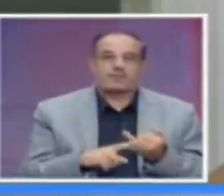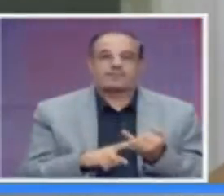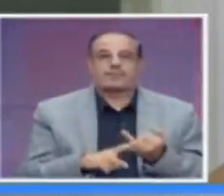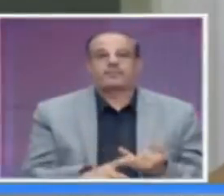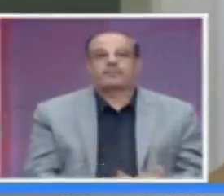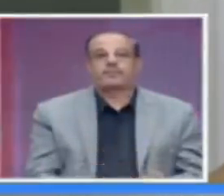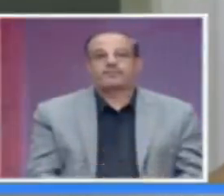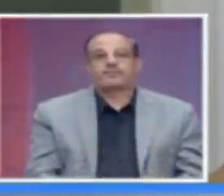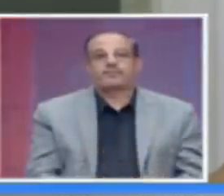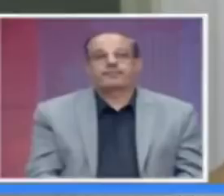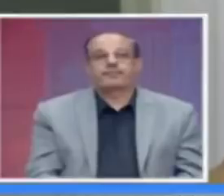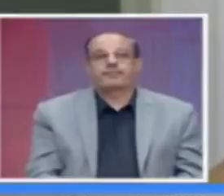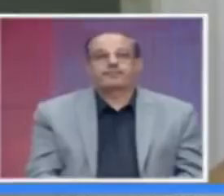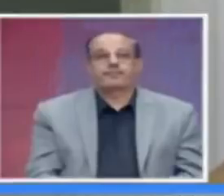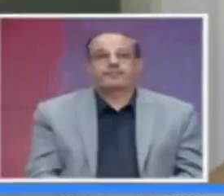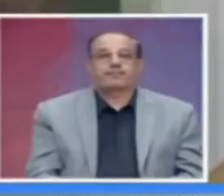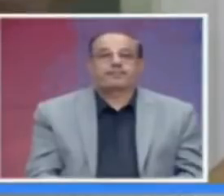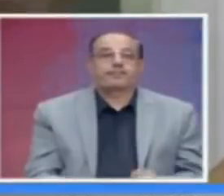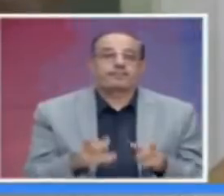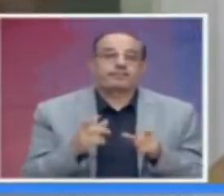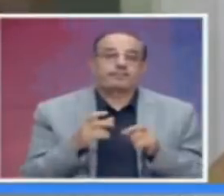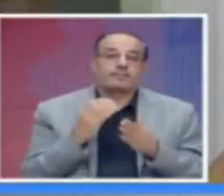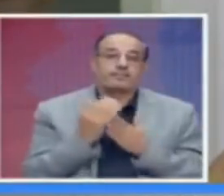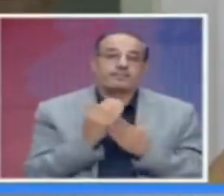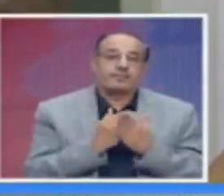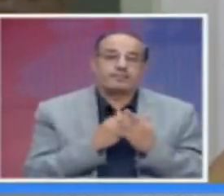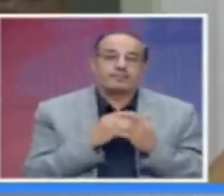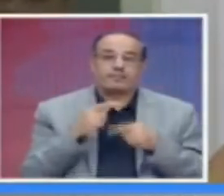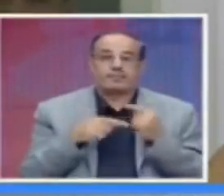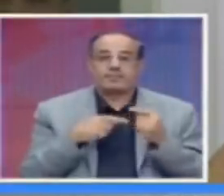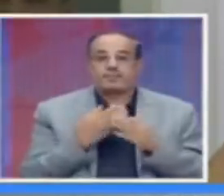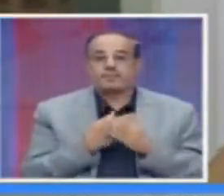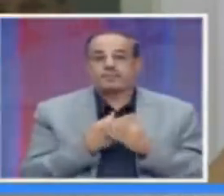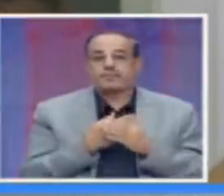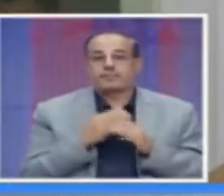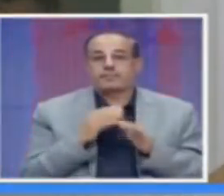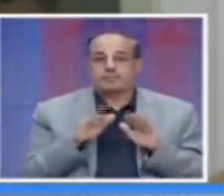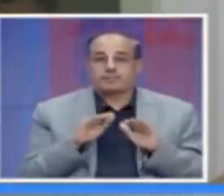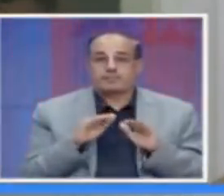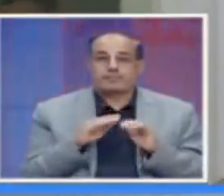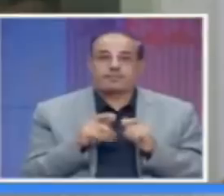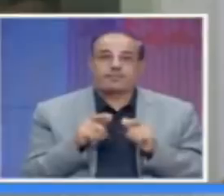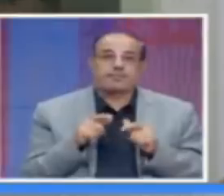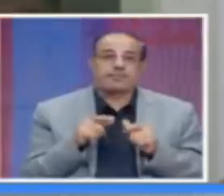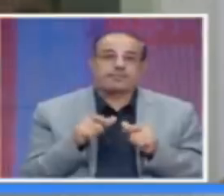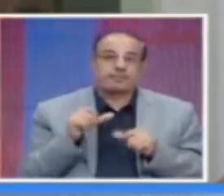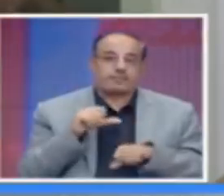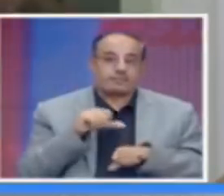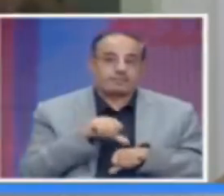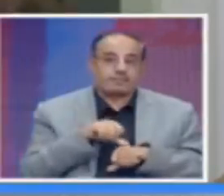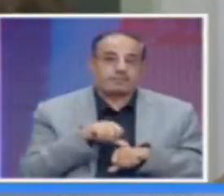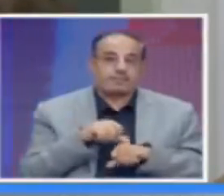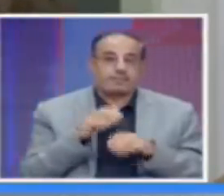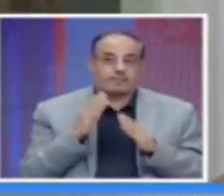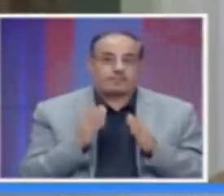وأيضا العلاقات الصحفية عملت اتصالات بالسفارات اللي موجودة هنا إذا كان هناك حد